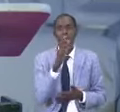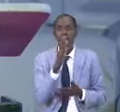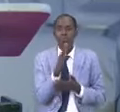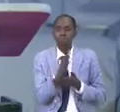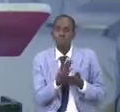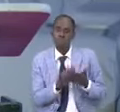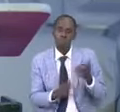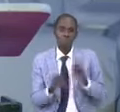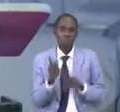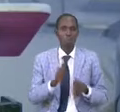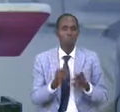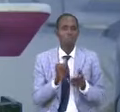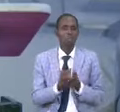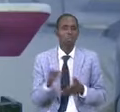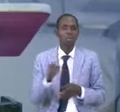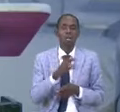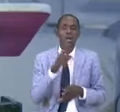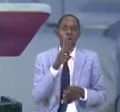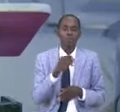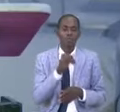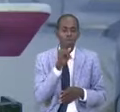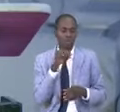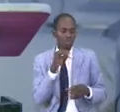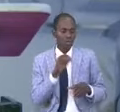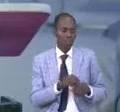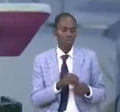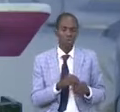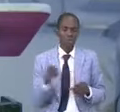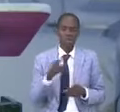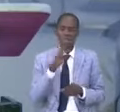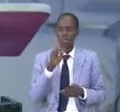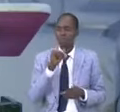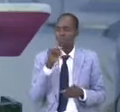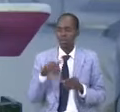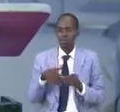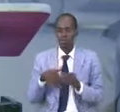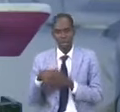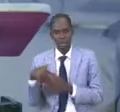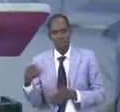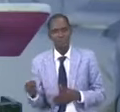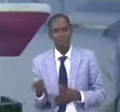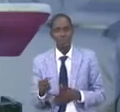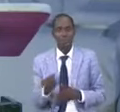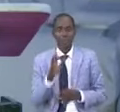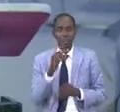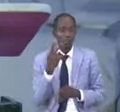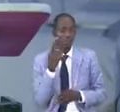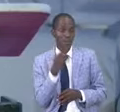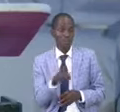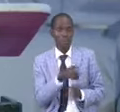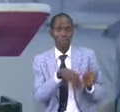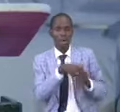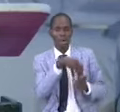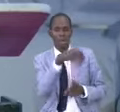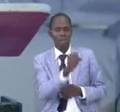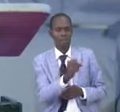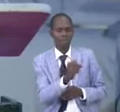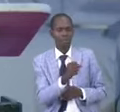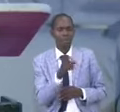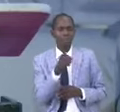chaud et vous les voyez en dehors là-bas ils sont pas différents des pêcheurs sont pas différents de ceux qui